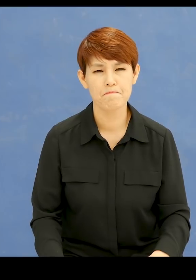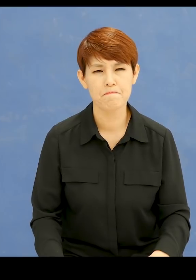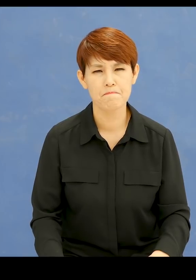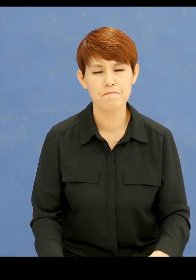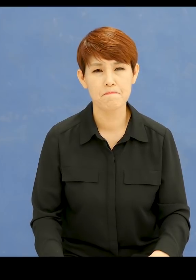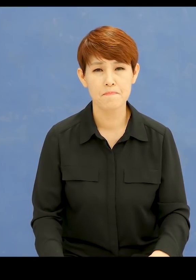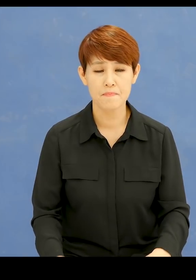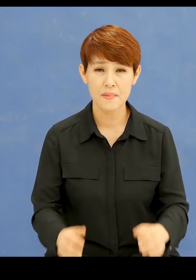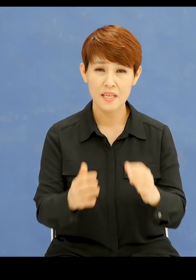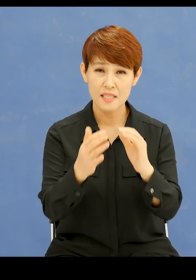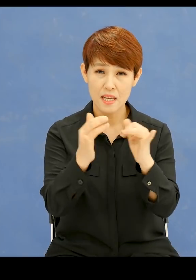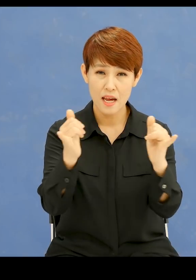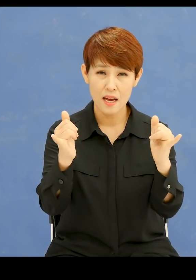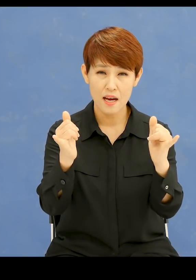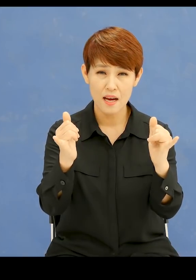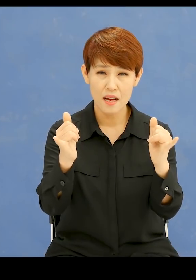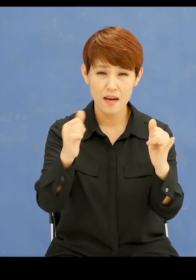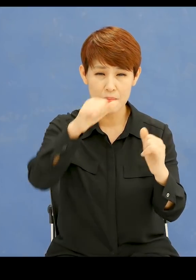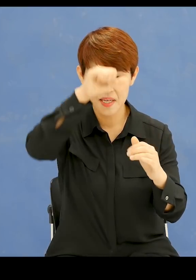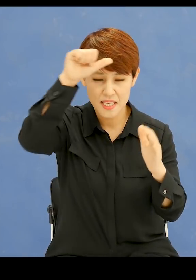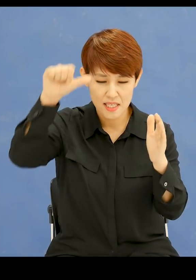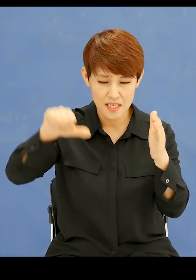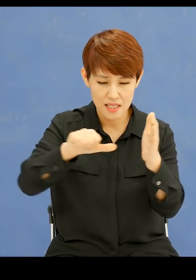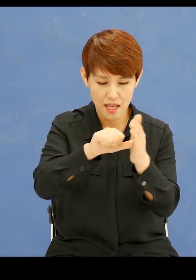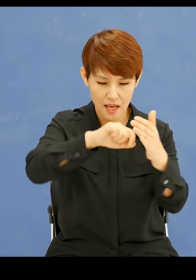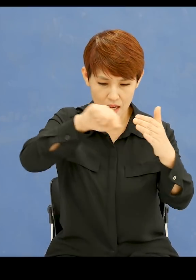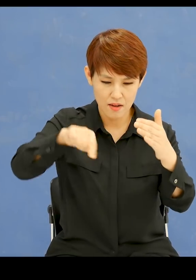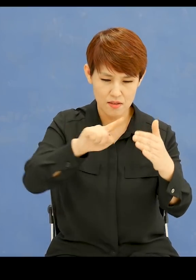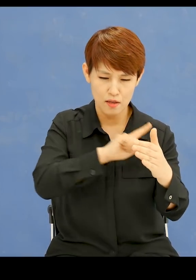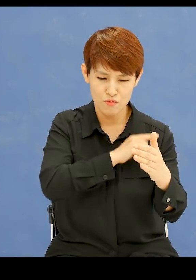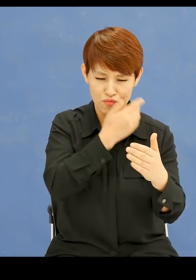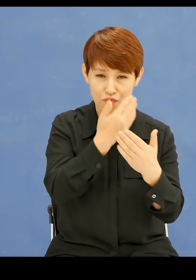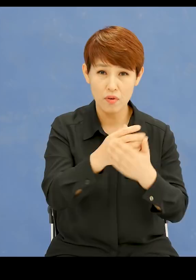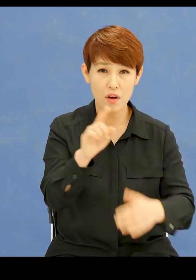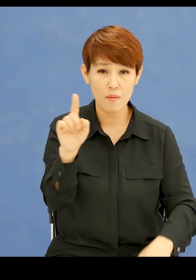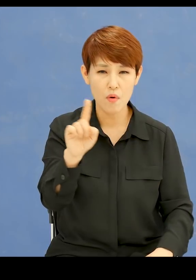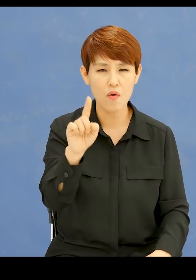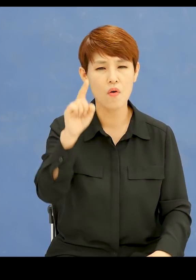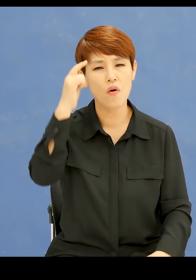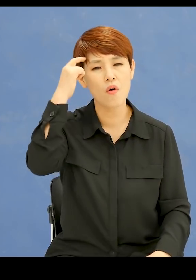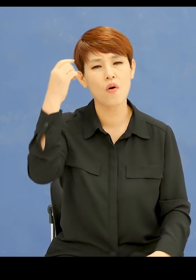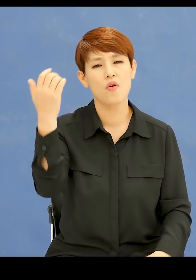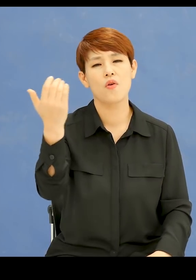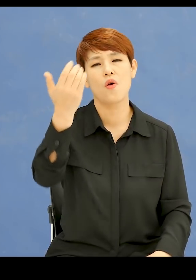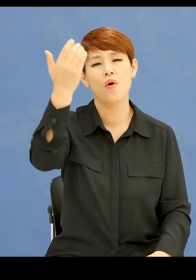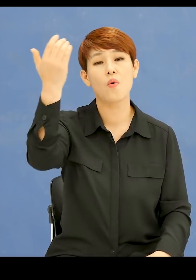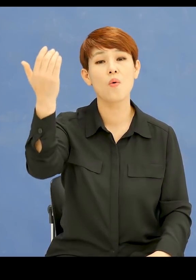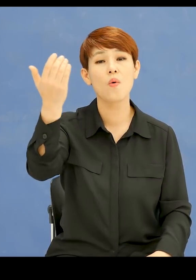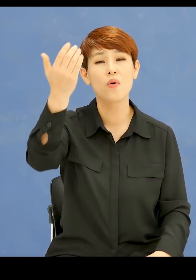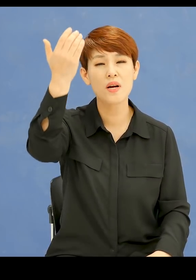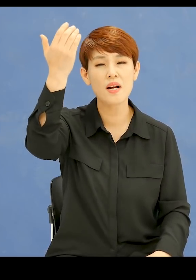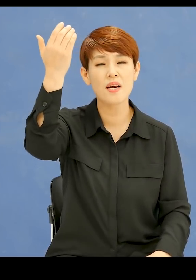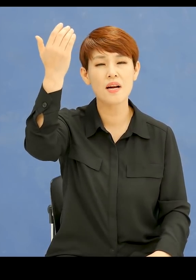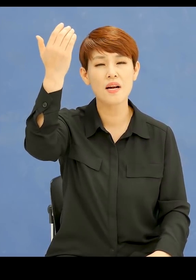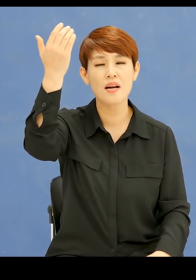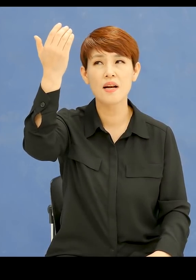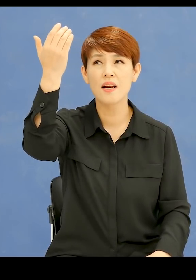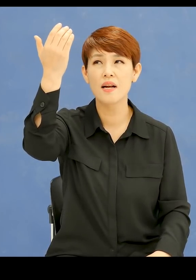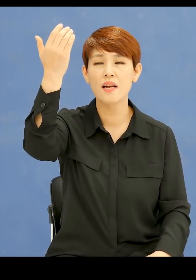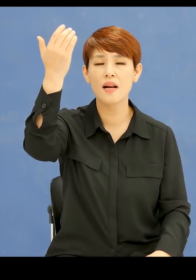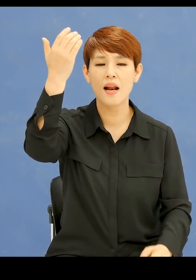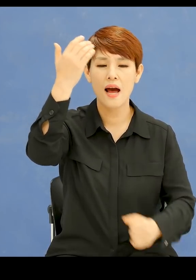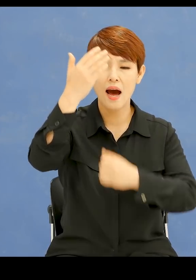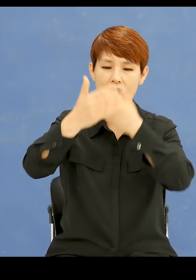사람의 인생 중에서 가장 귀한 건 사람의 영혼을 하나님께로 인도하는